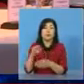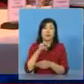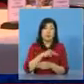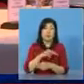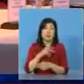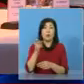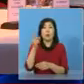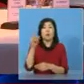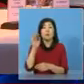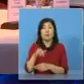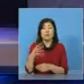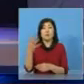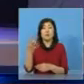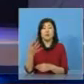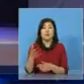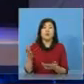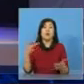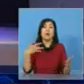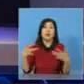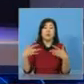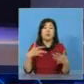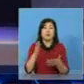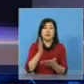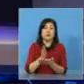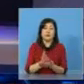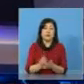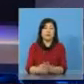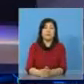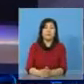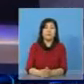мекемелерінде 11500-дей өнерпаз бар. Әсем Самбаева, Арман Досмағанбетов, Ақтөбе телеарнасы.